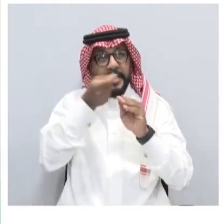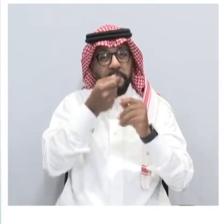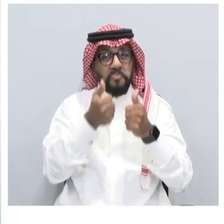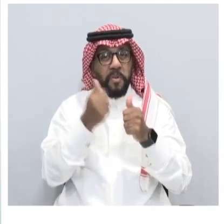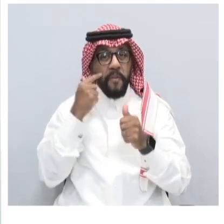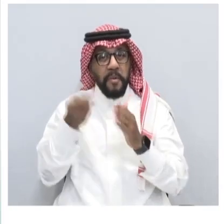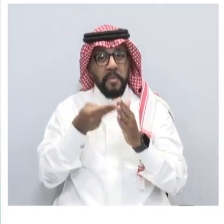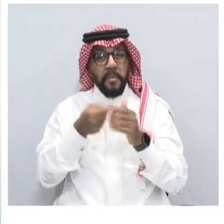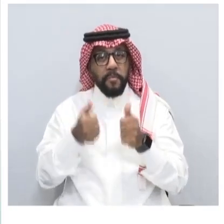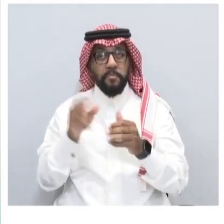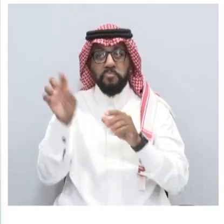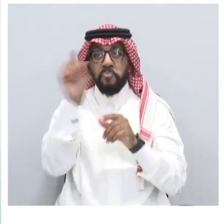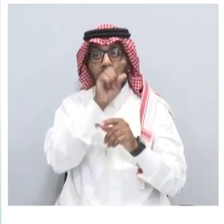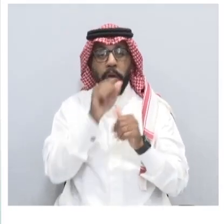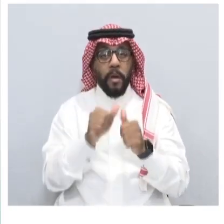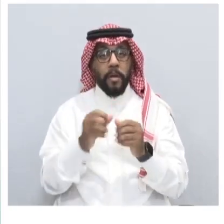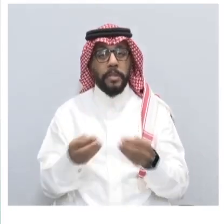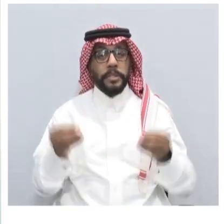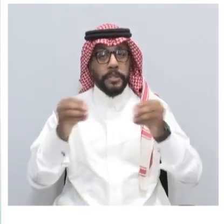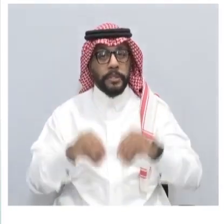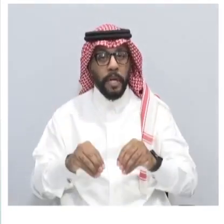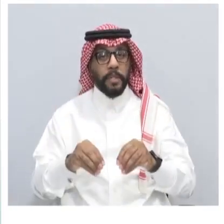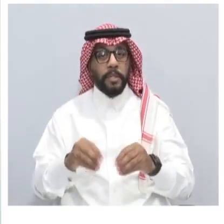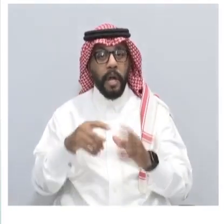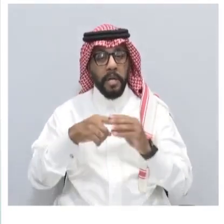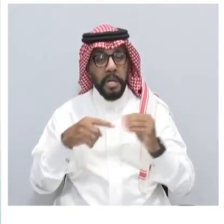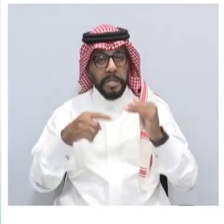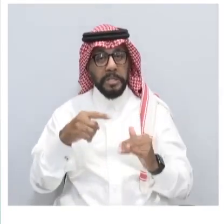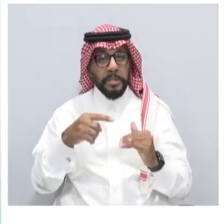نستطيع زياده العرض وكذلك انقاصه